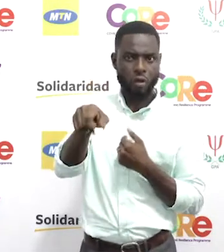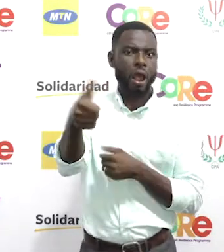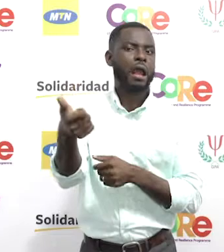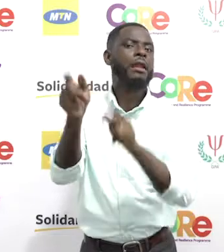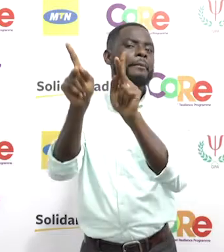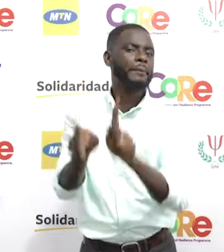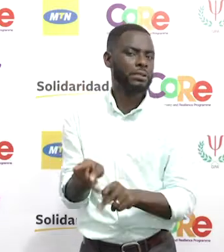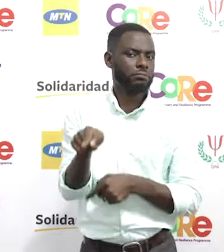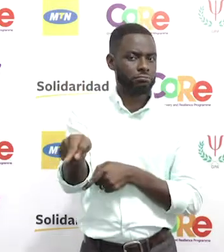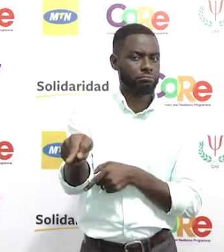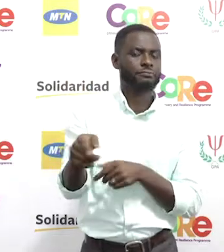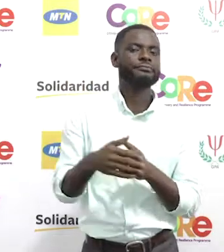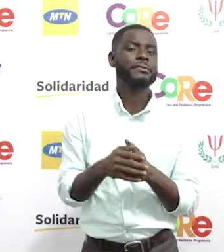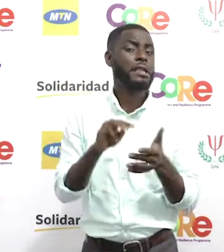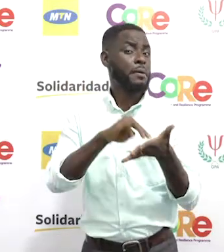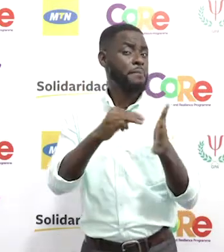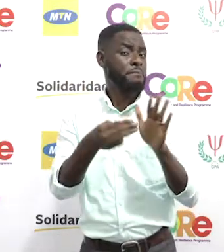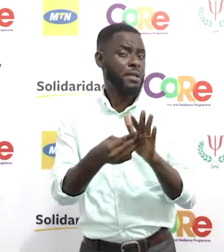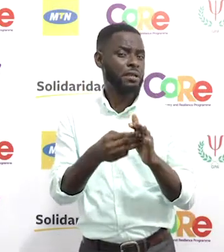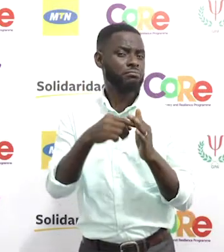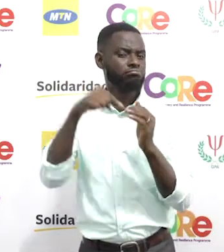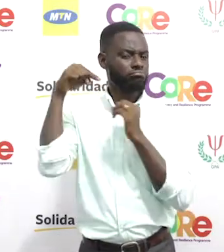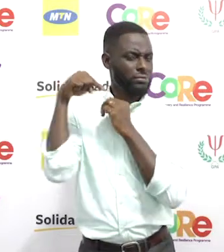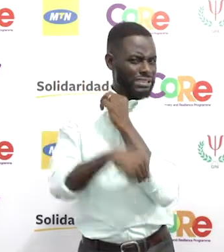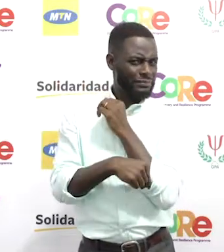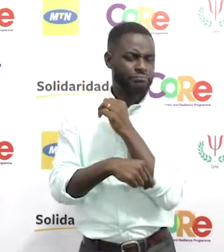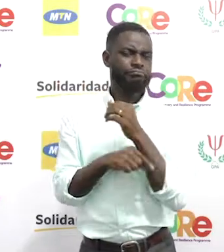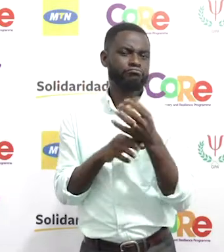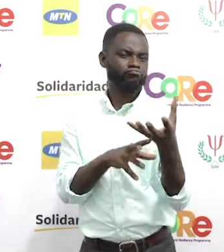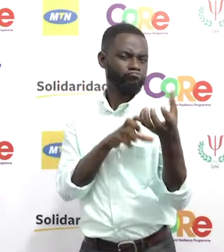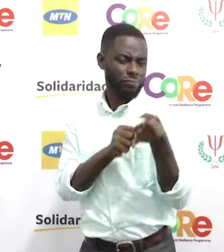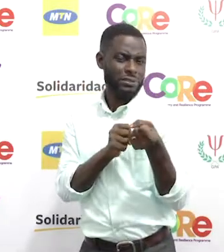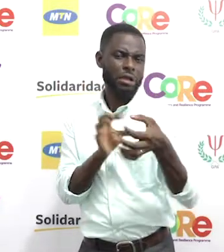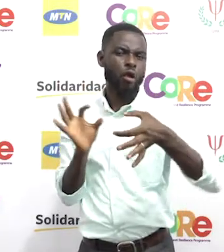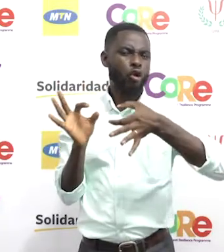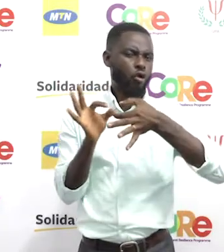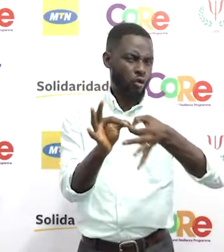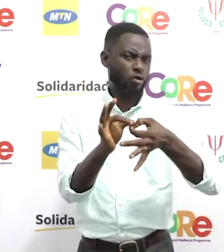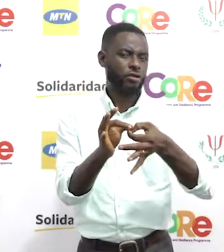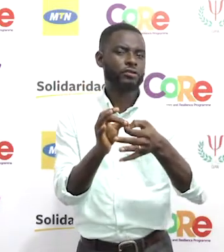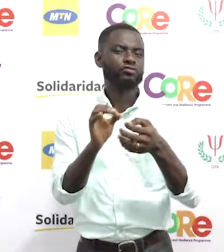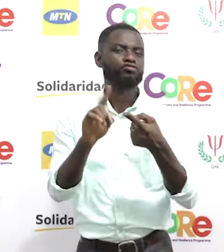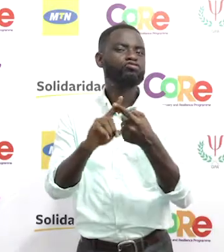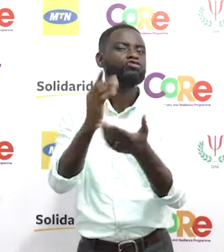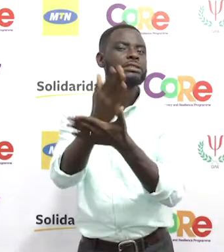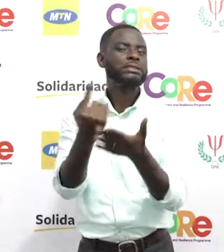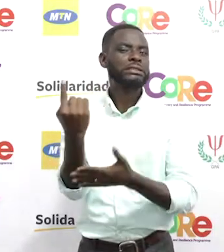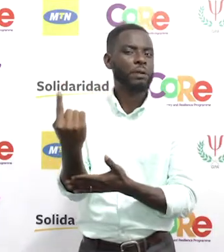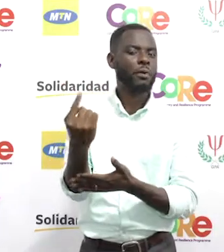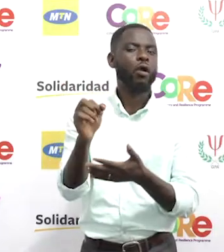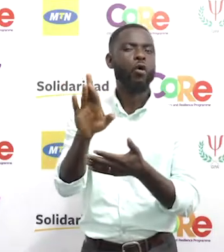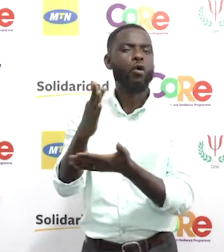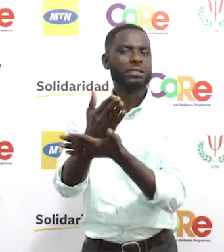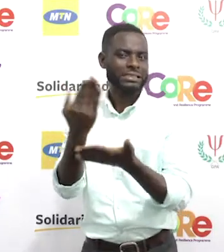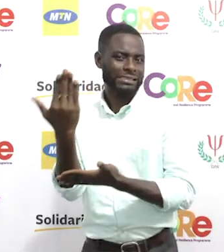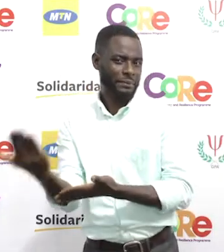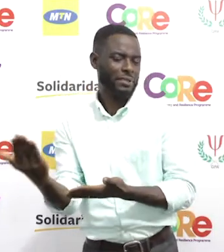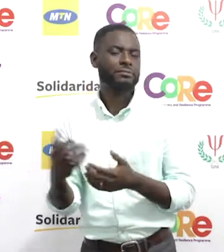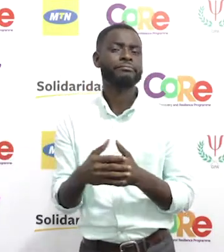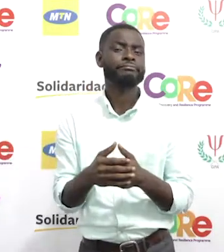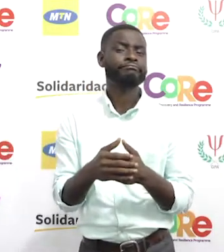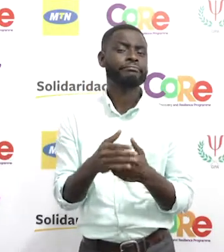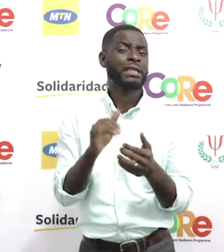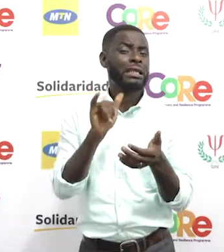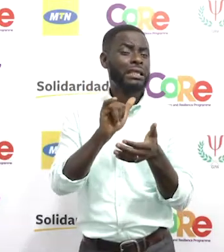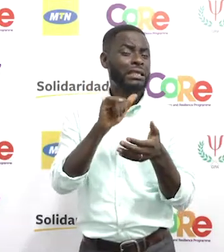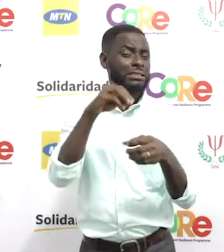Eji noko ni e chakpa amli wa. Ni e ko moko lo noko he. Ni e yale boni